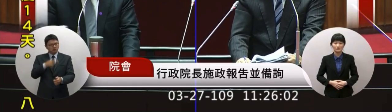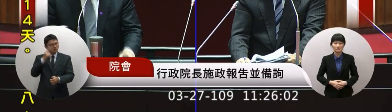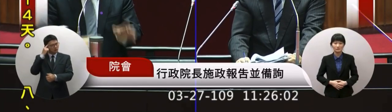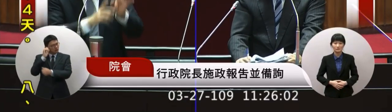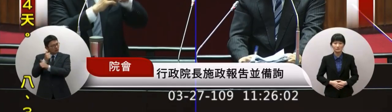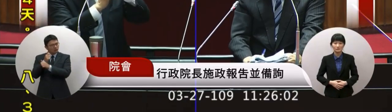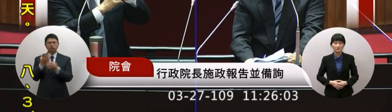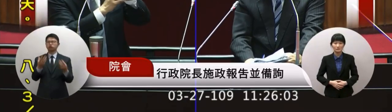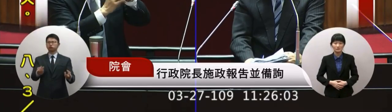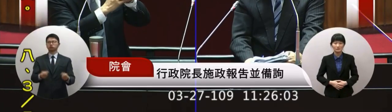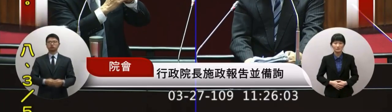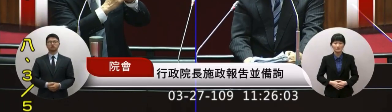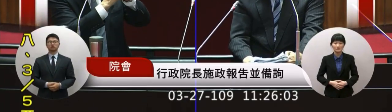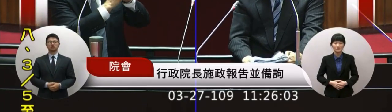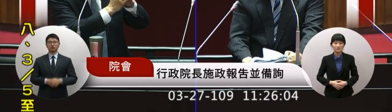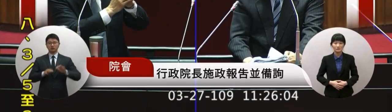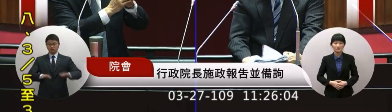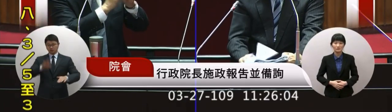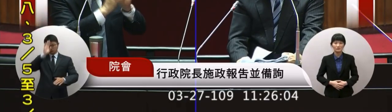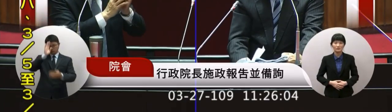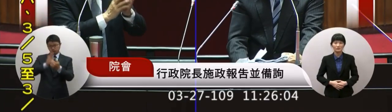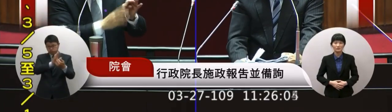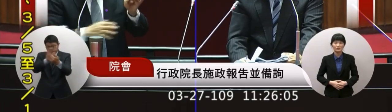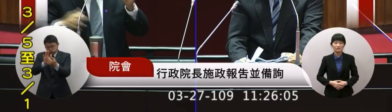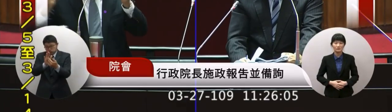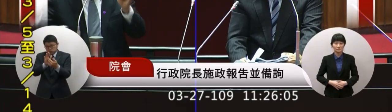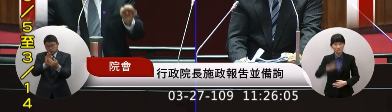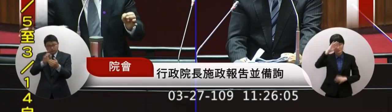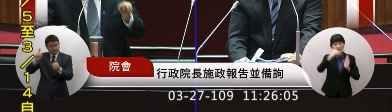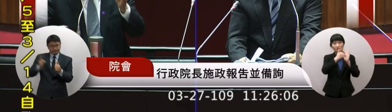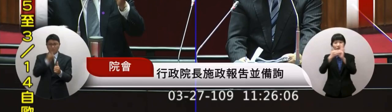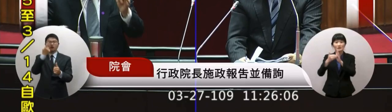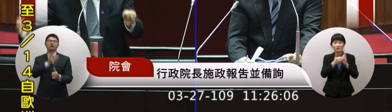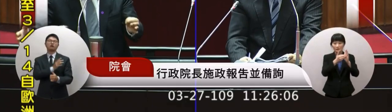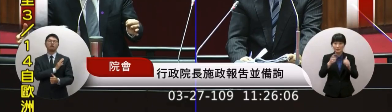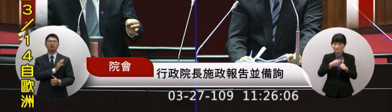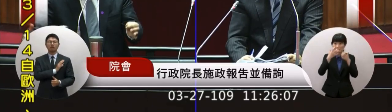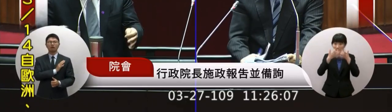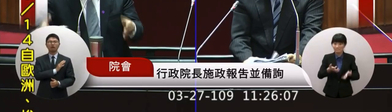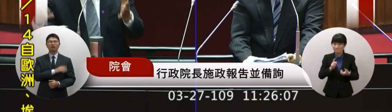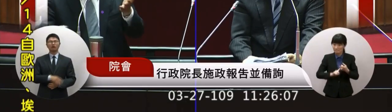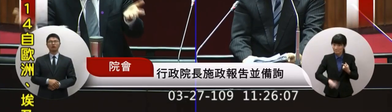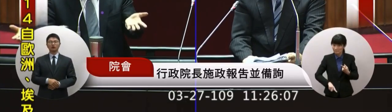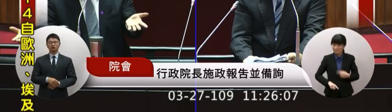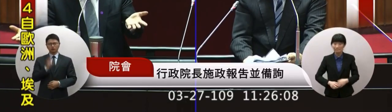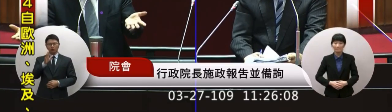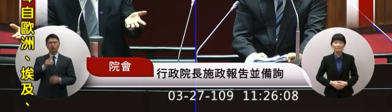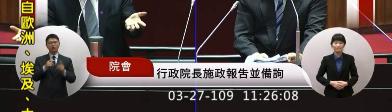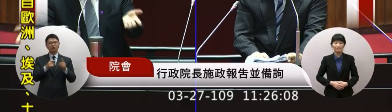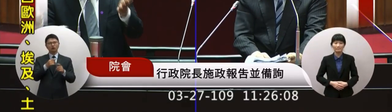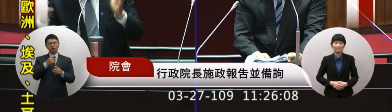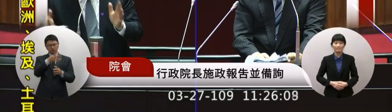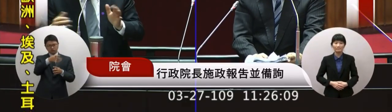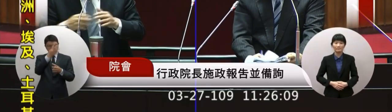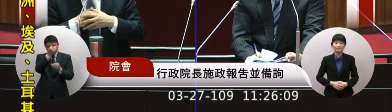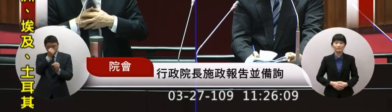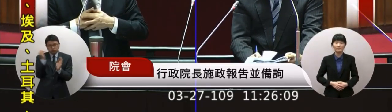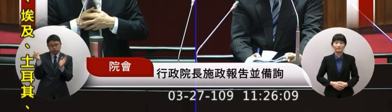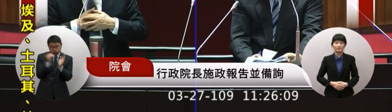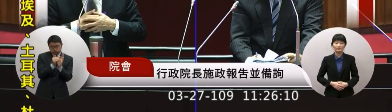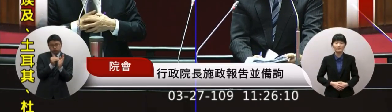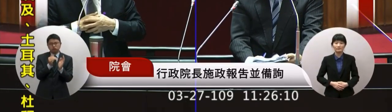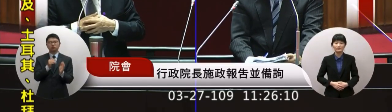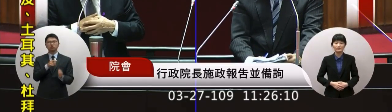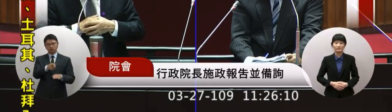我现在当然防疫第一，不过有一些是因为任期到了，也必须处理。所以